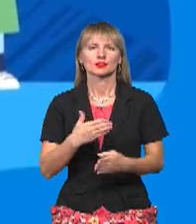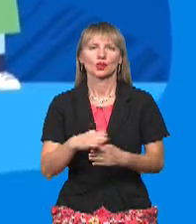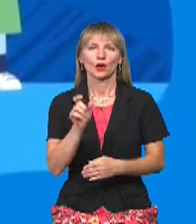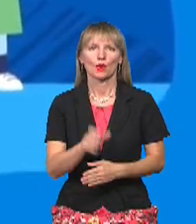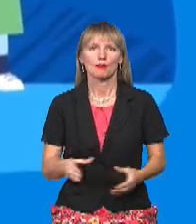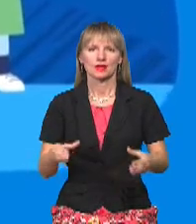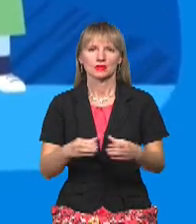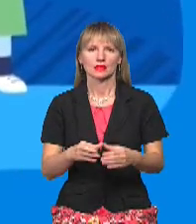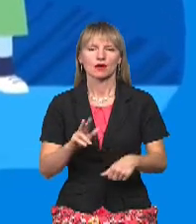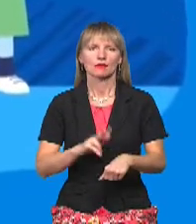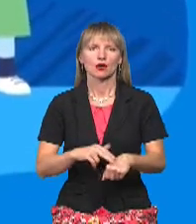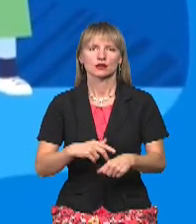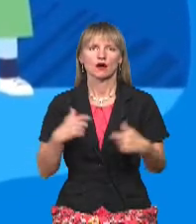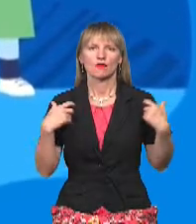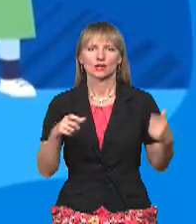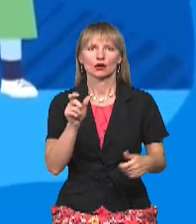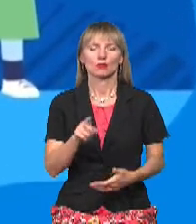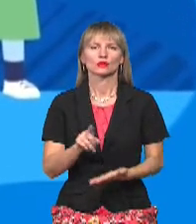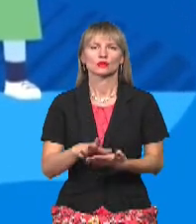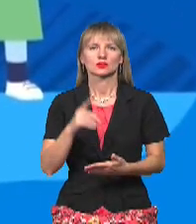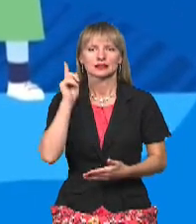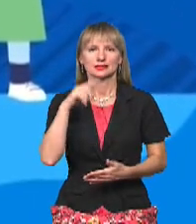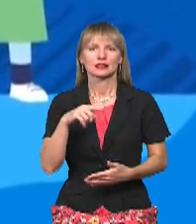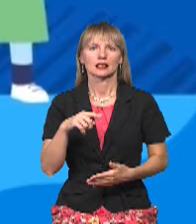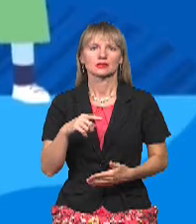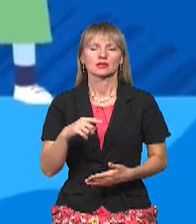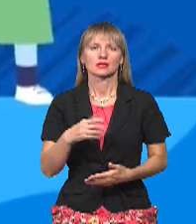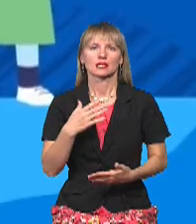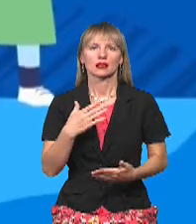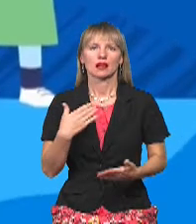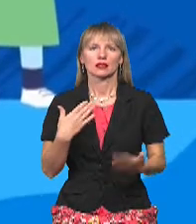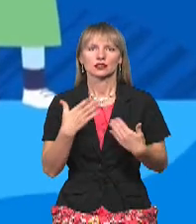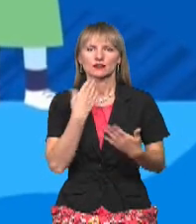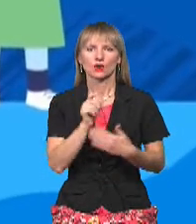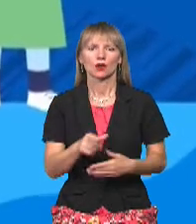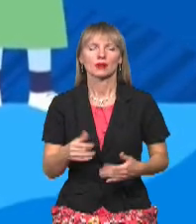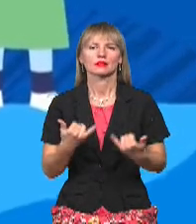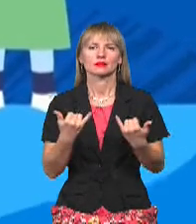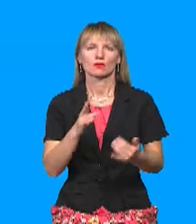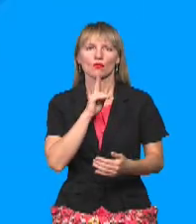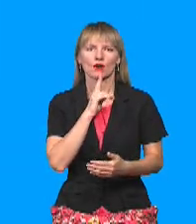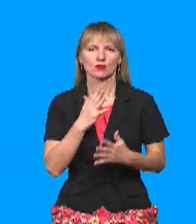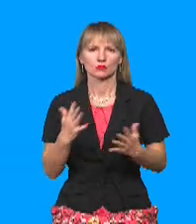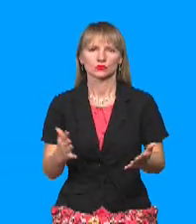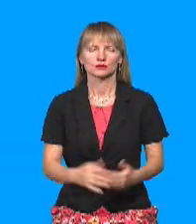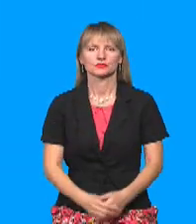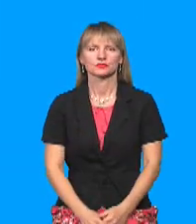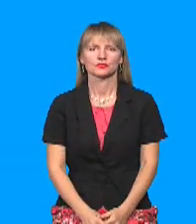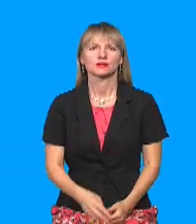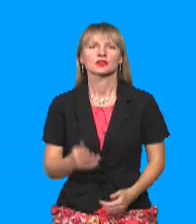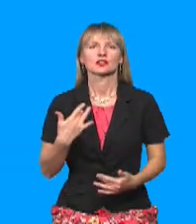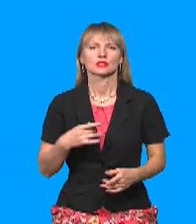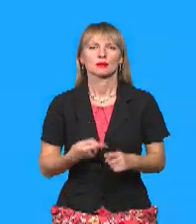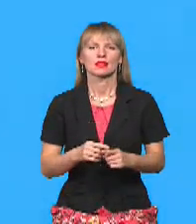громади. Поліцейський офіцер громади повинен знати мешканців своєї громади і приділяти їм максимально багато уваги. Для чого